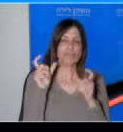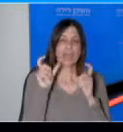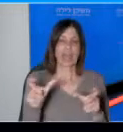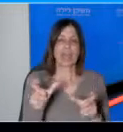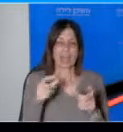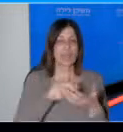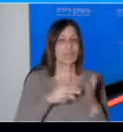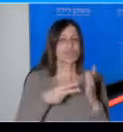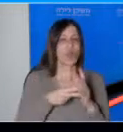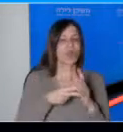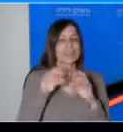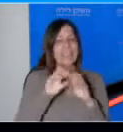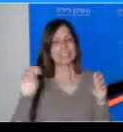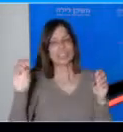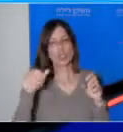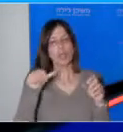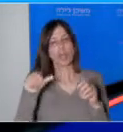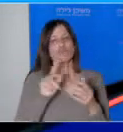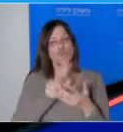הצינור בערוץ 13 וכולי וכולי, תמי.